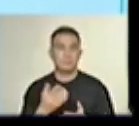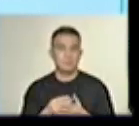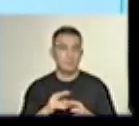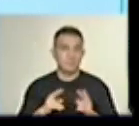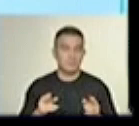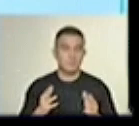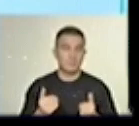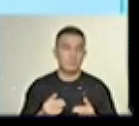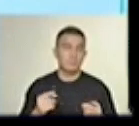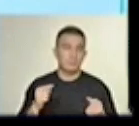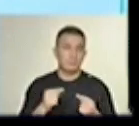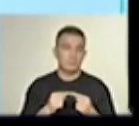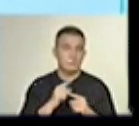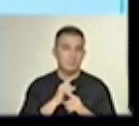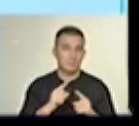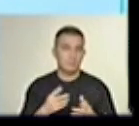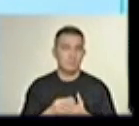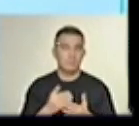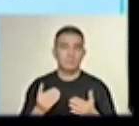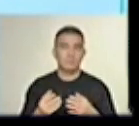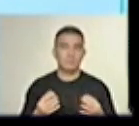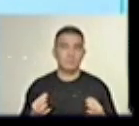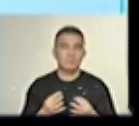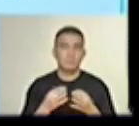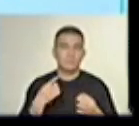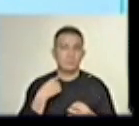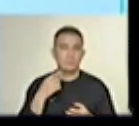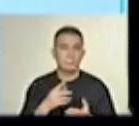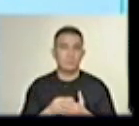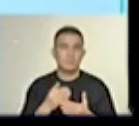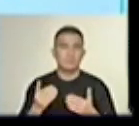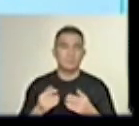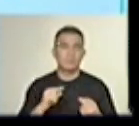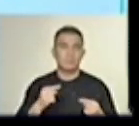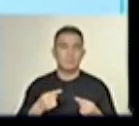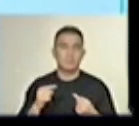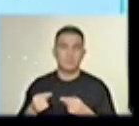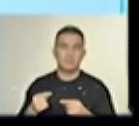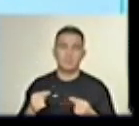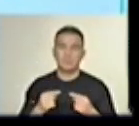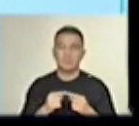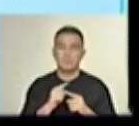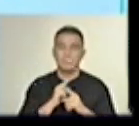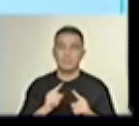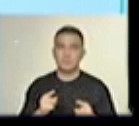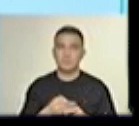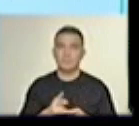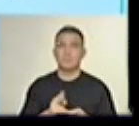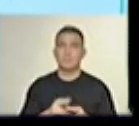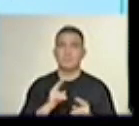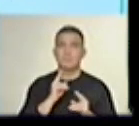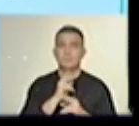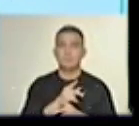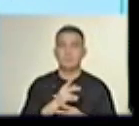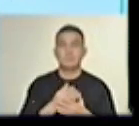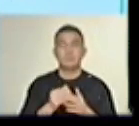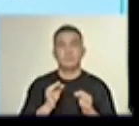Yo'q, teng emas. Shunday ekan, hech bir son o'zining qarama-qarshisiga teng emas. Bu to'g'ri